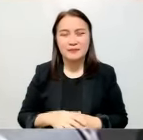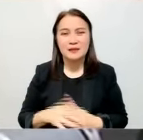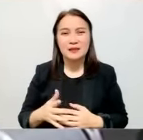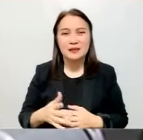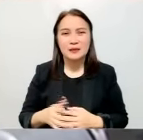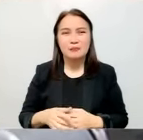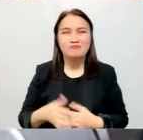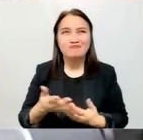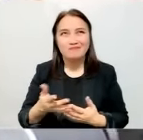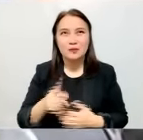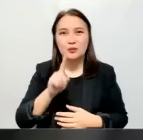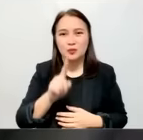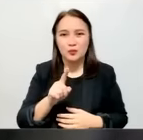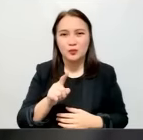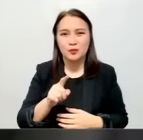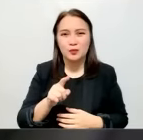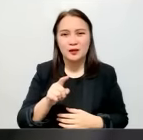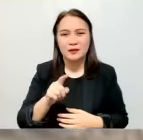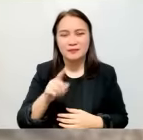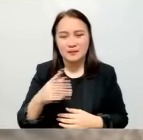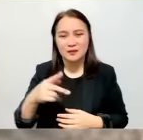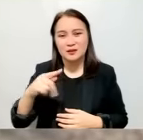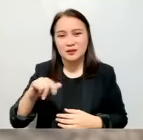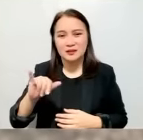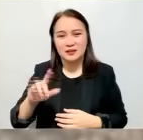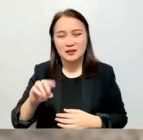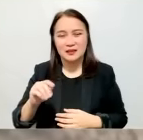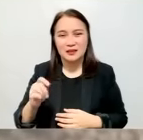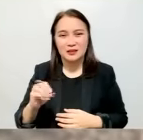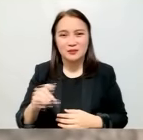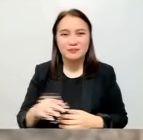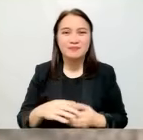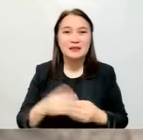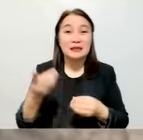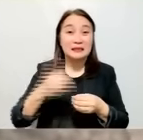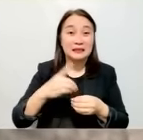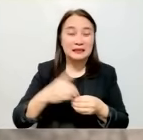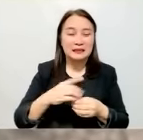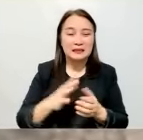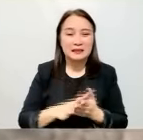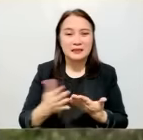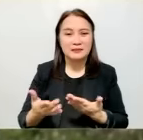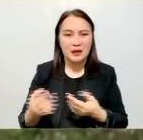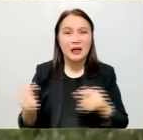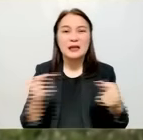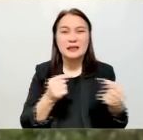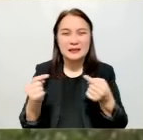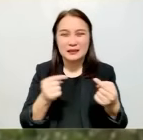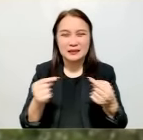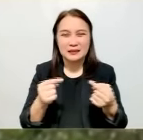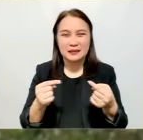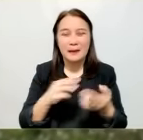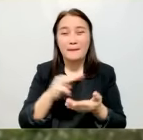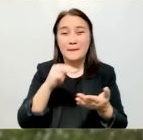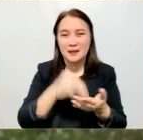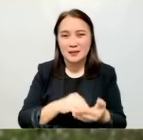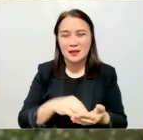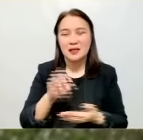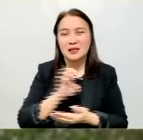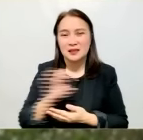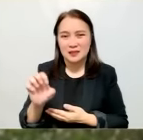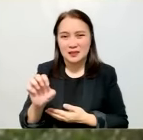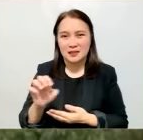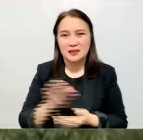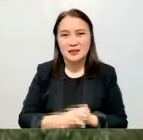ang price hike sa diesel. Ang taas presyo ay bunsod ng tumitinding alitan sa Middle East kabilang ang tensyon sa border ng